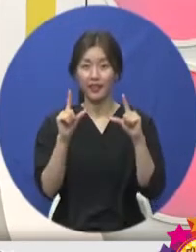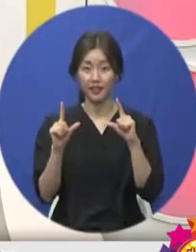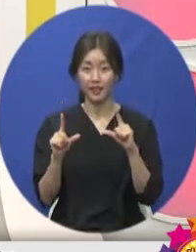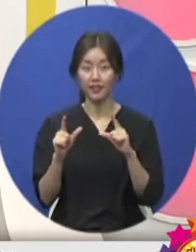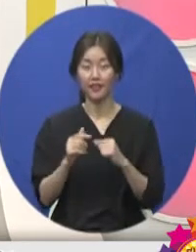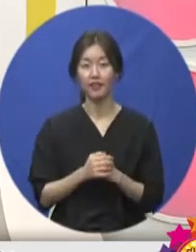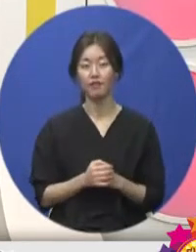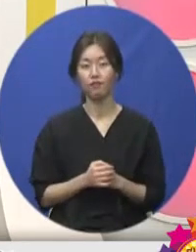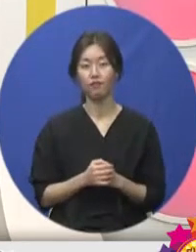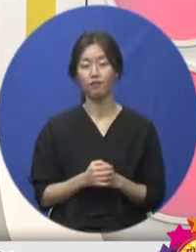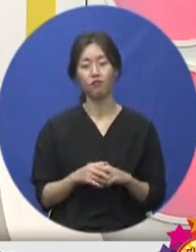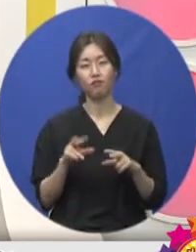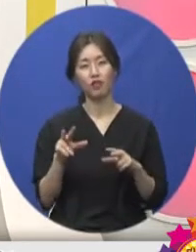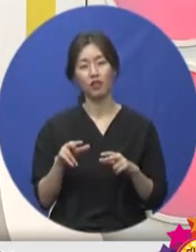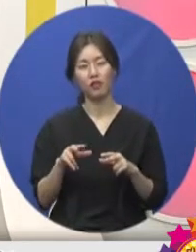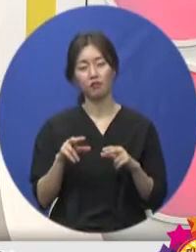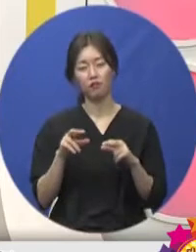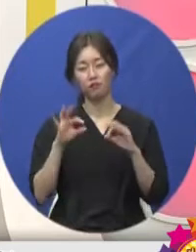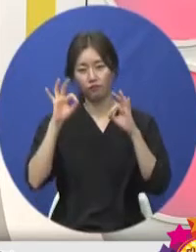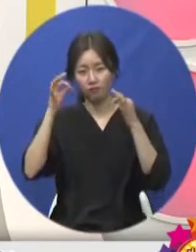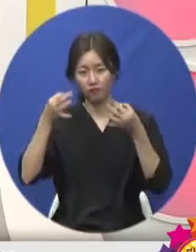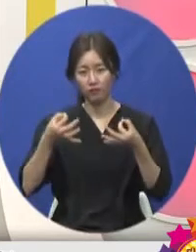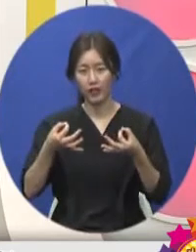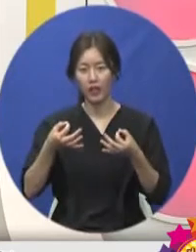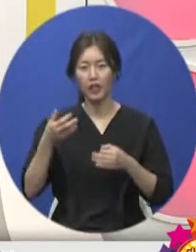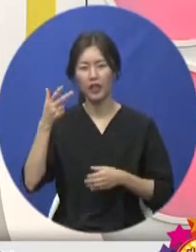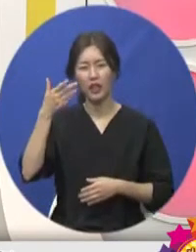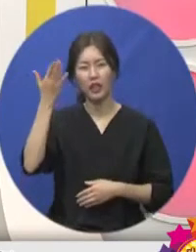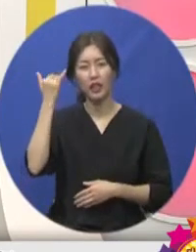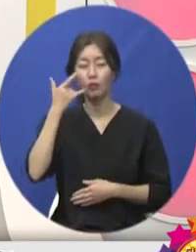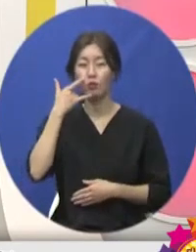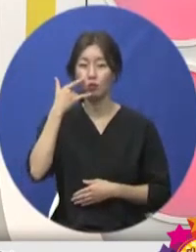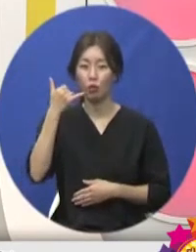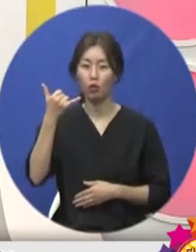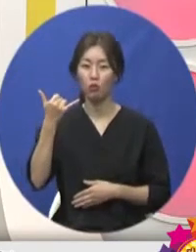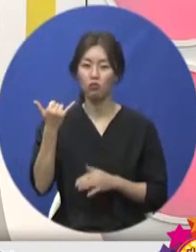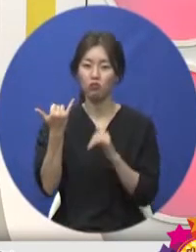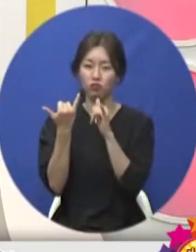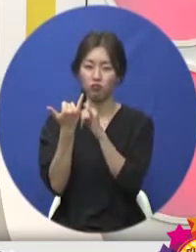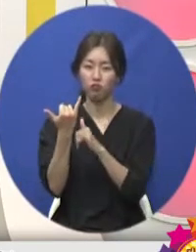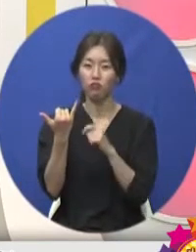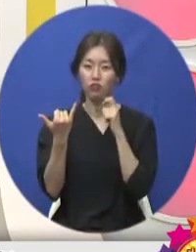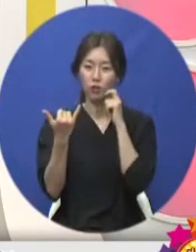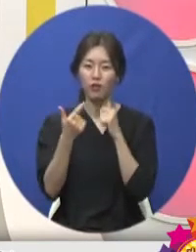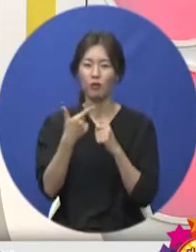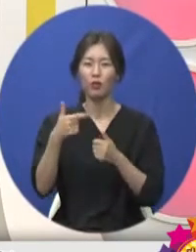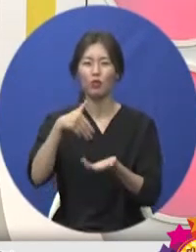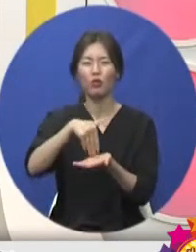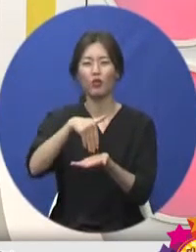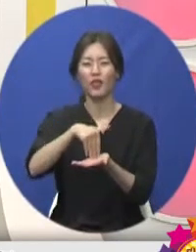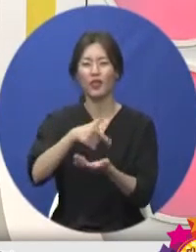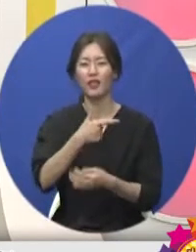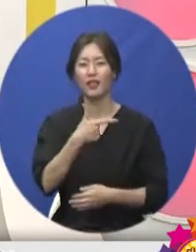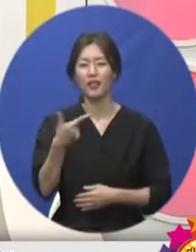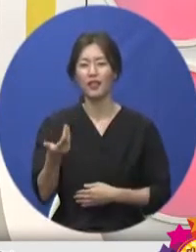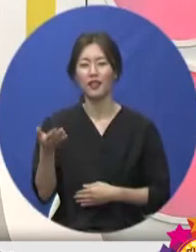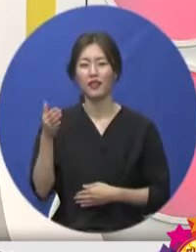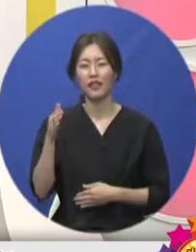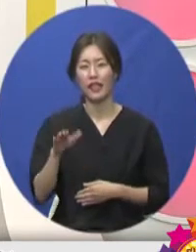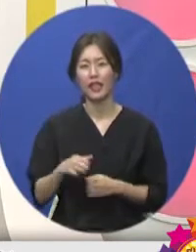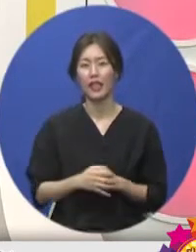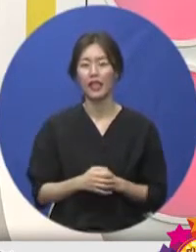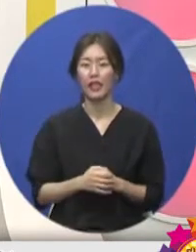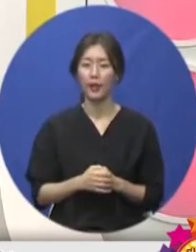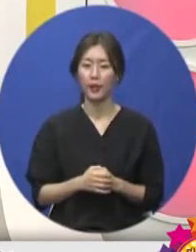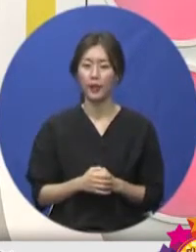이래 보면은 너무 예. 못해지는 것이 지금 후회스럽지만은 예. 어쩔 도리가 없지 않습니까? 그러죠. 예. 옛날에 우리가 어렸을